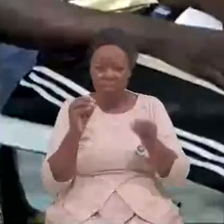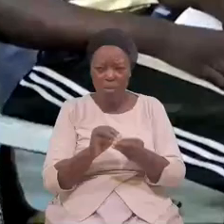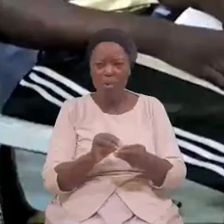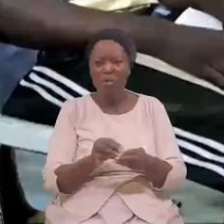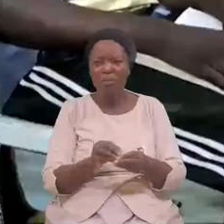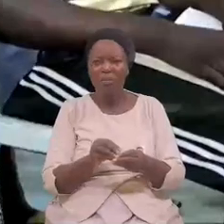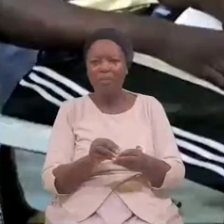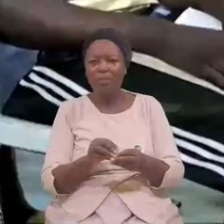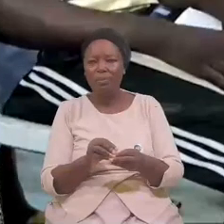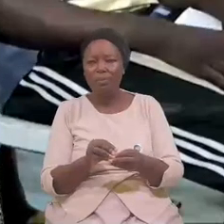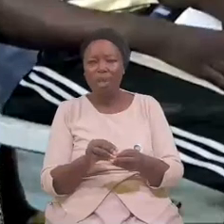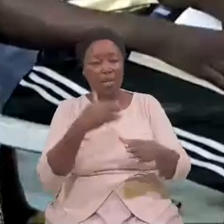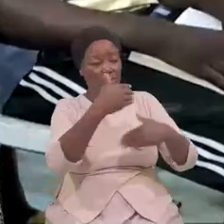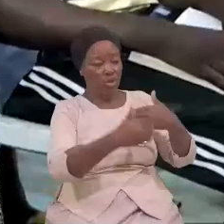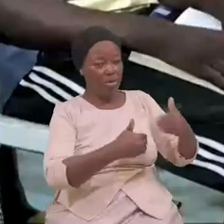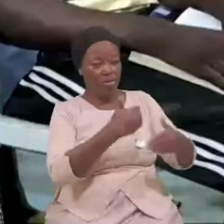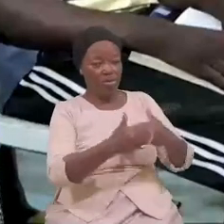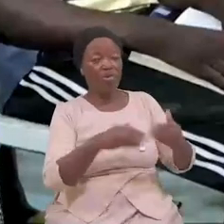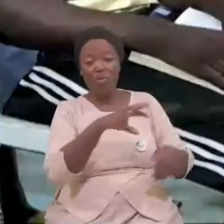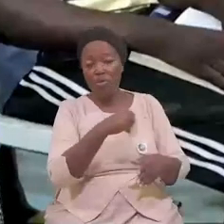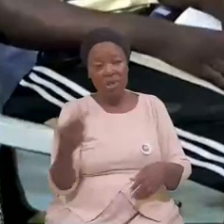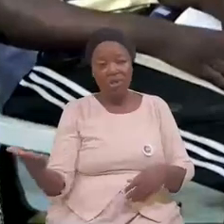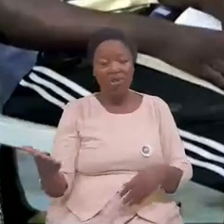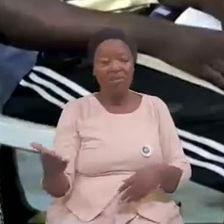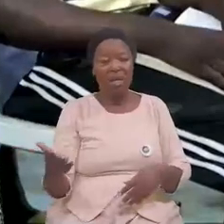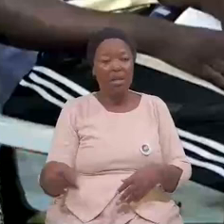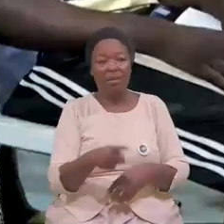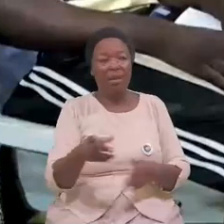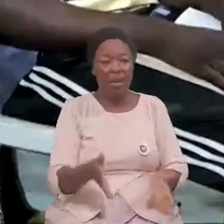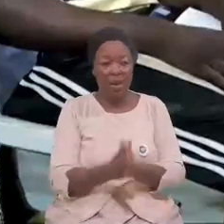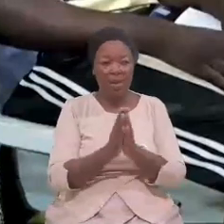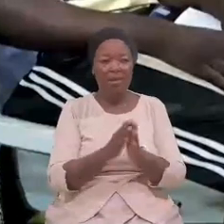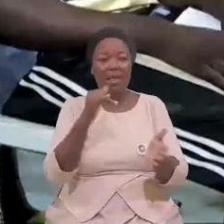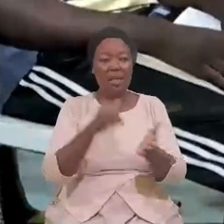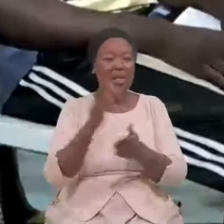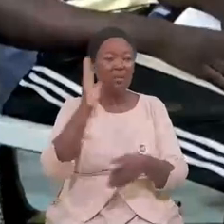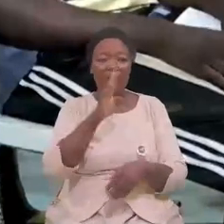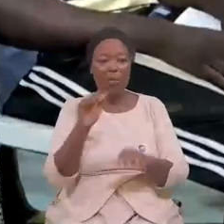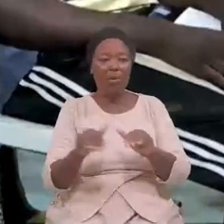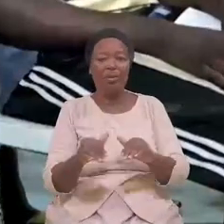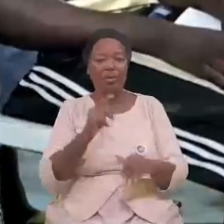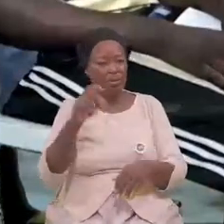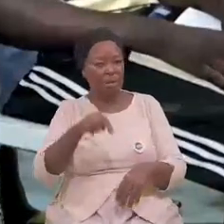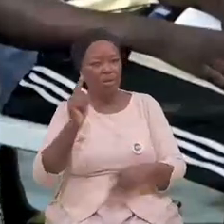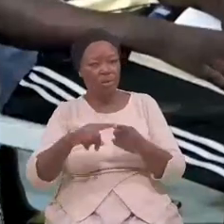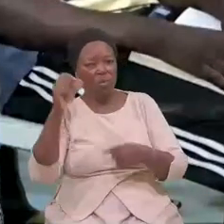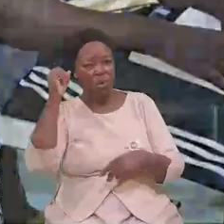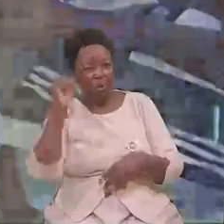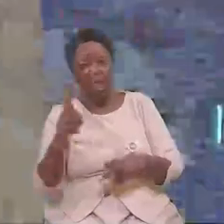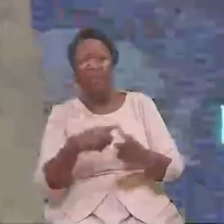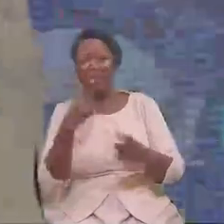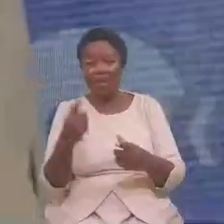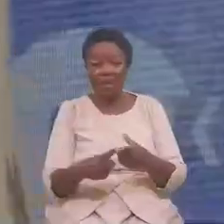une génération plus peuplée, quel que soit ce qu'ils demanderont sera accompli. Nous devons comprendre alors